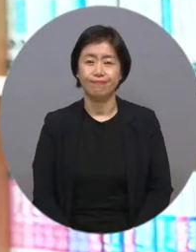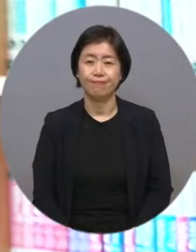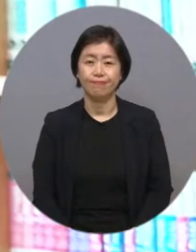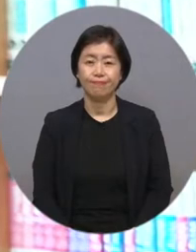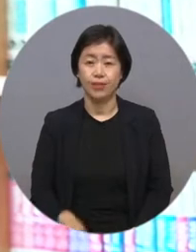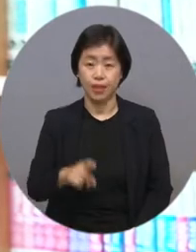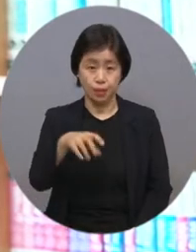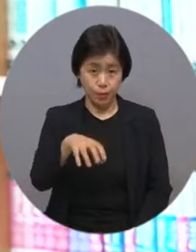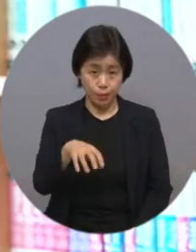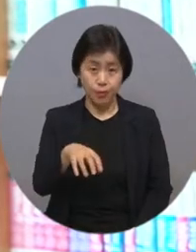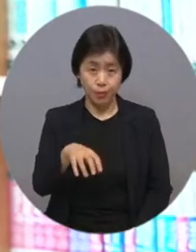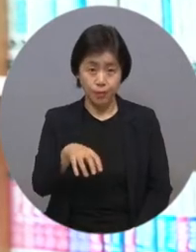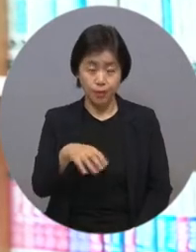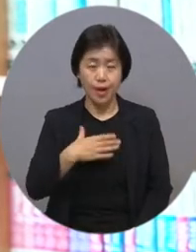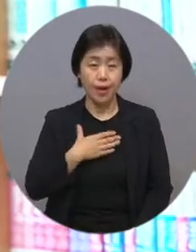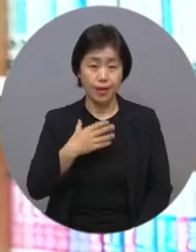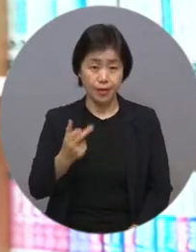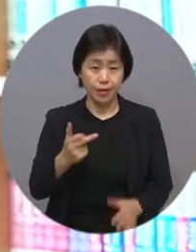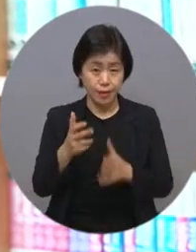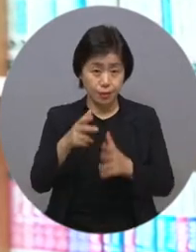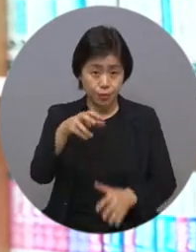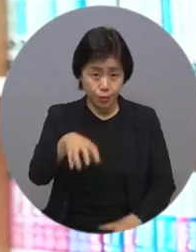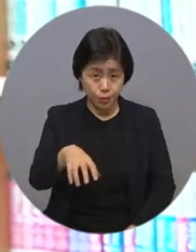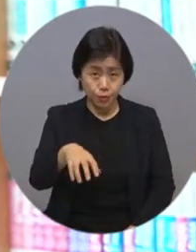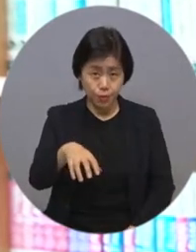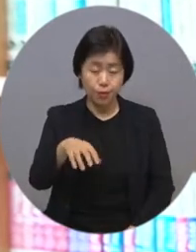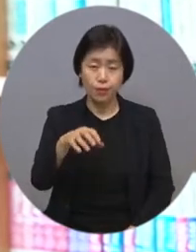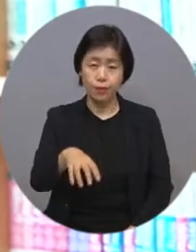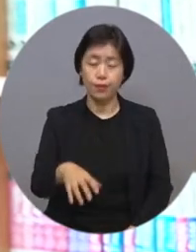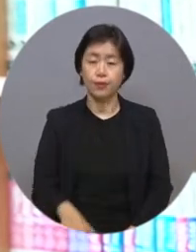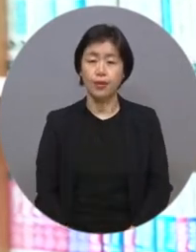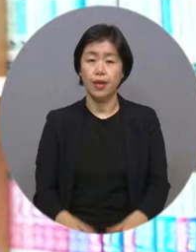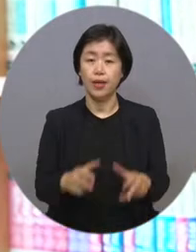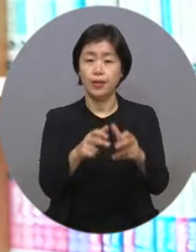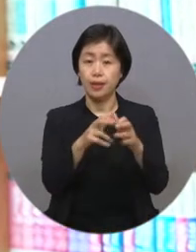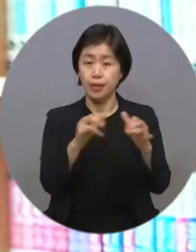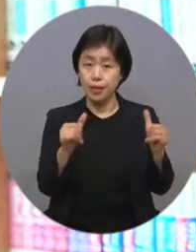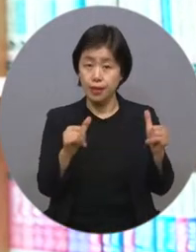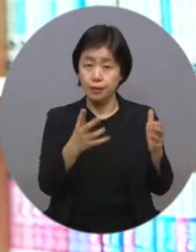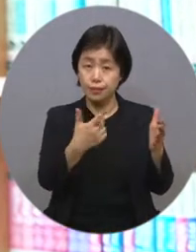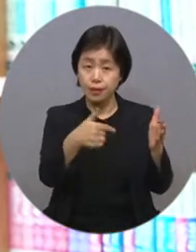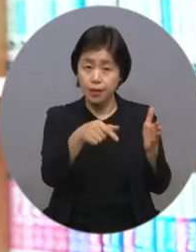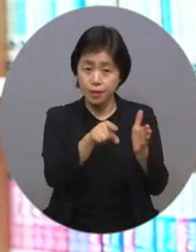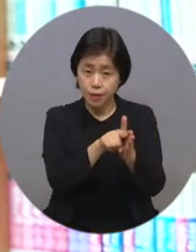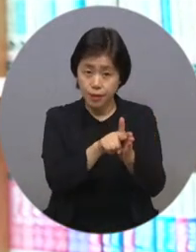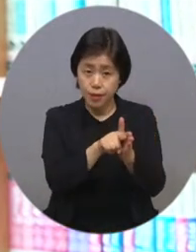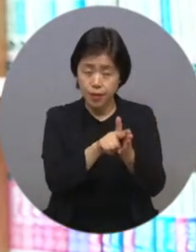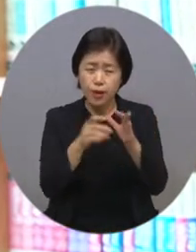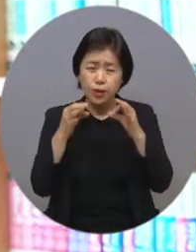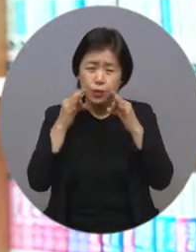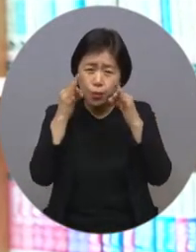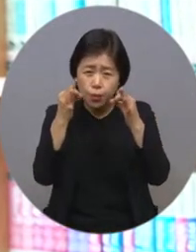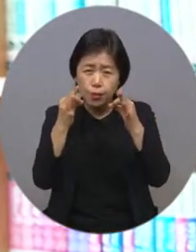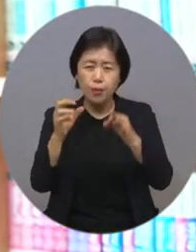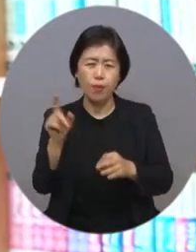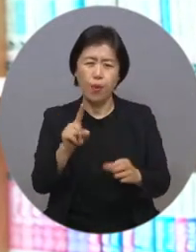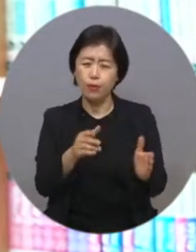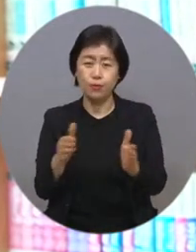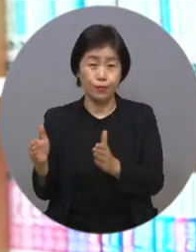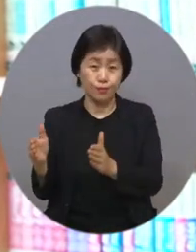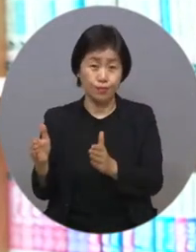이제 캐논코리아 안산사업소 여기에서 그 장애 사원분들을 위해서 어떤 노력을 하고